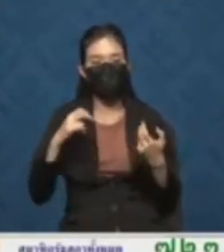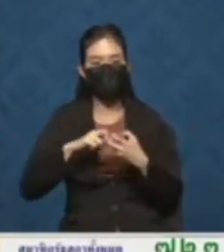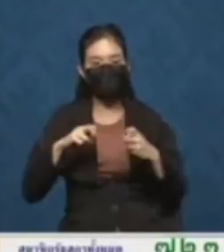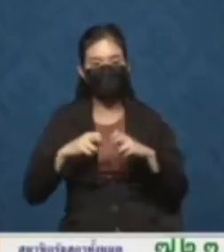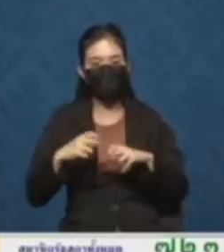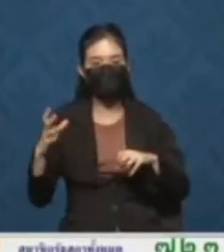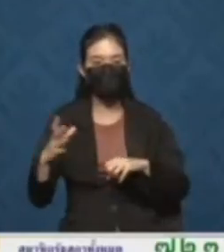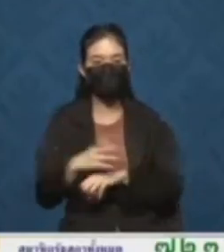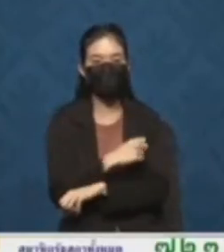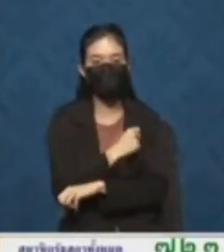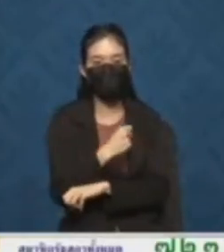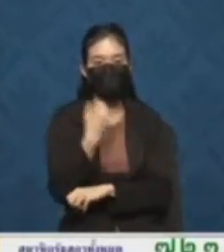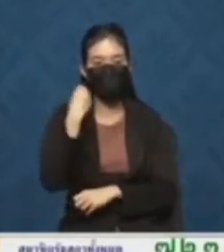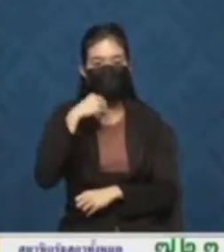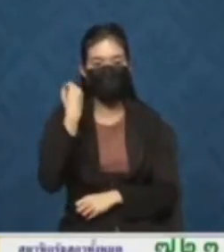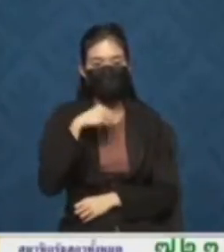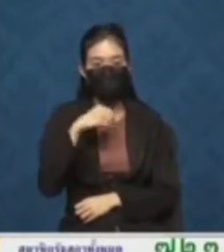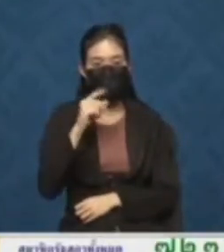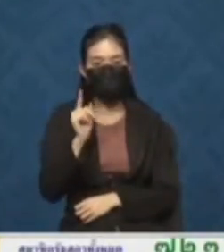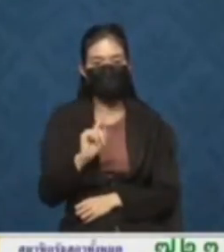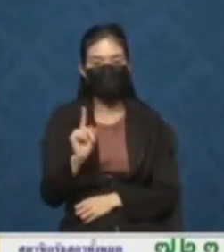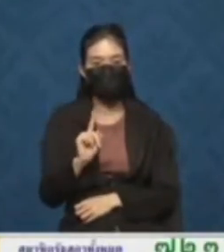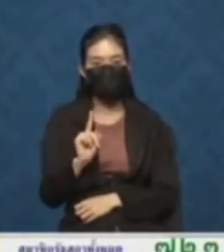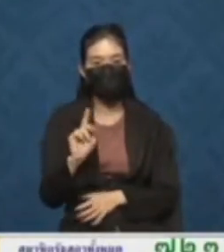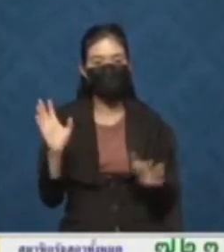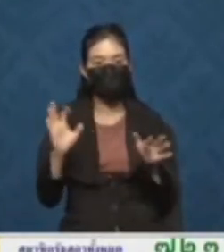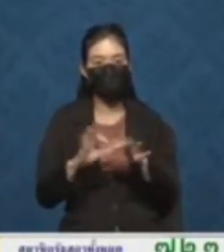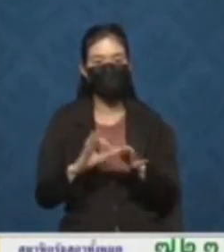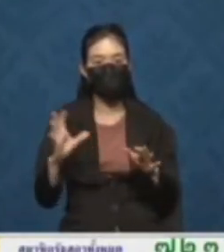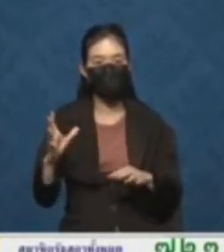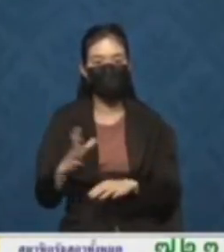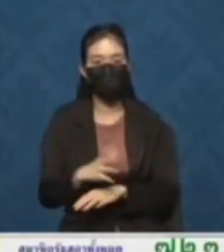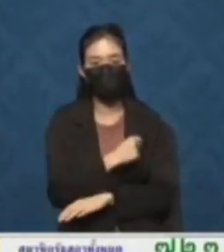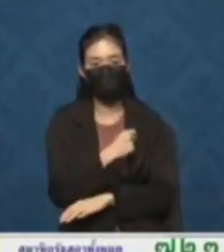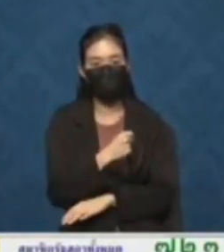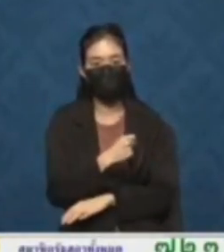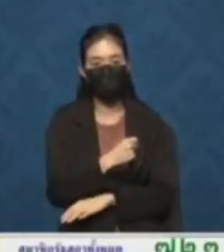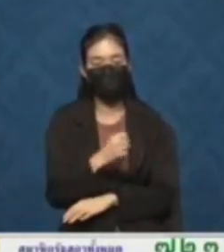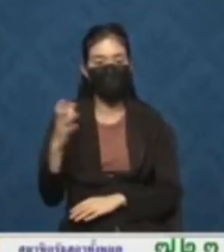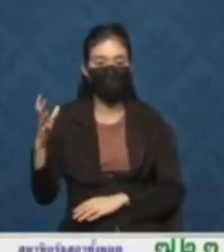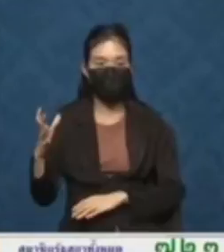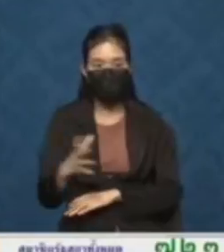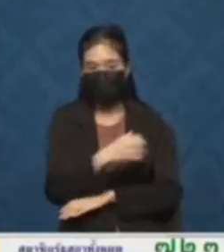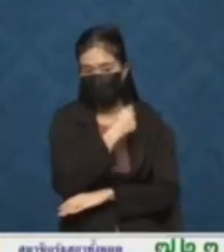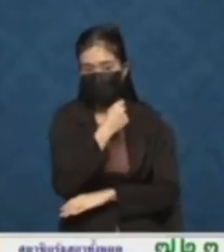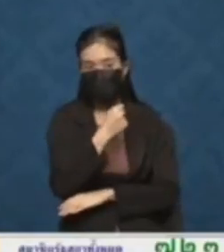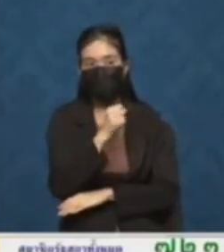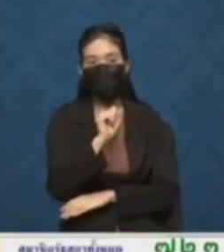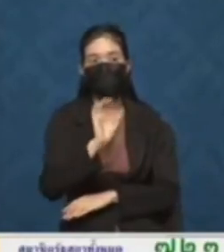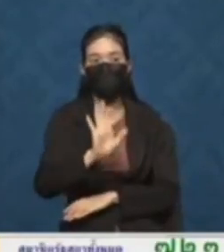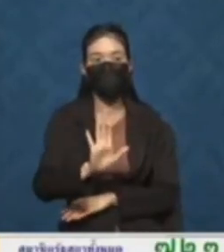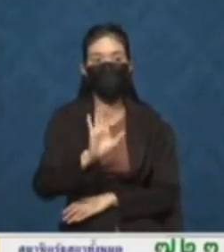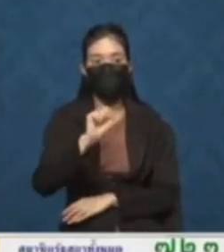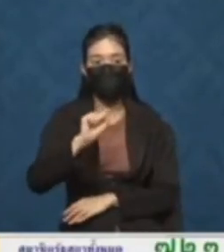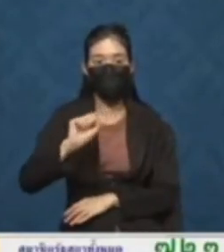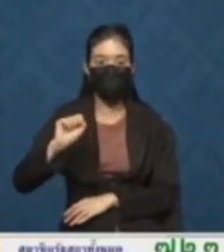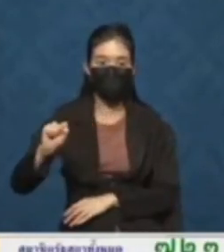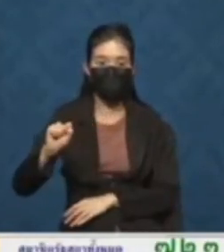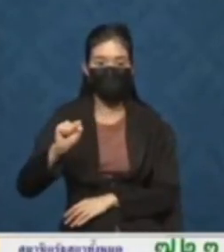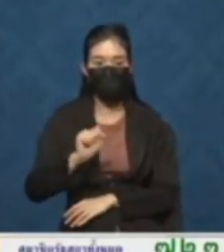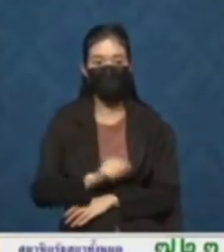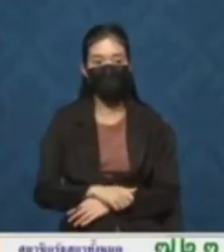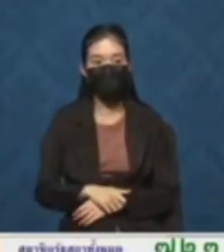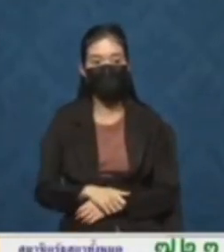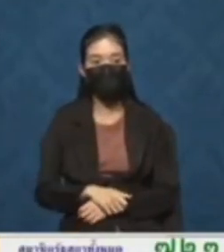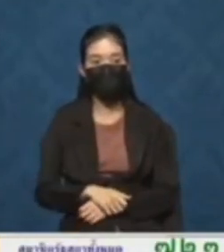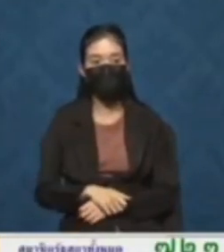ขึ้นคือปัญหาการใช้อำนาจของสภาผู้แทนราษฎรผมใช้อย่างนี้เลยนะครับเพราะ